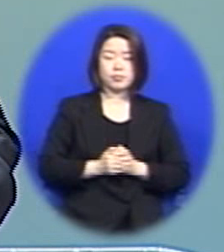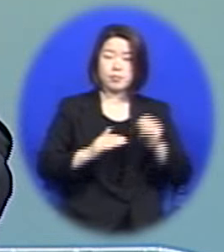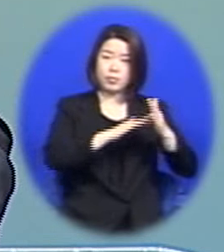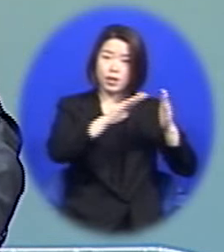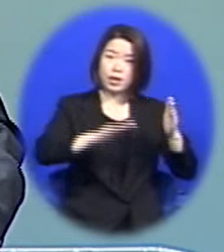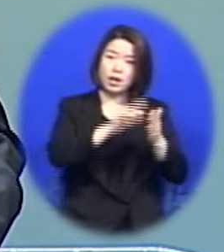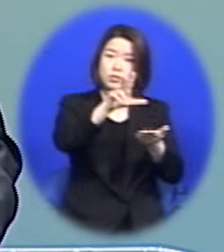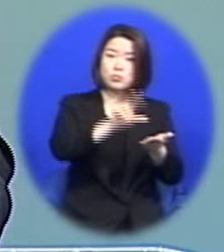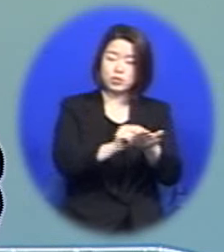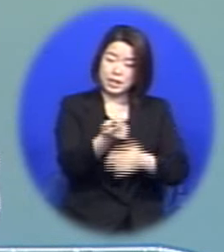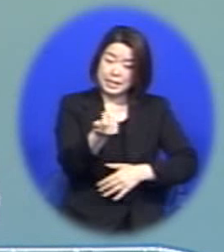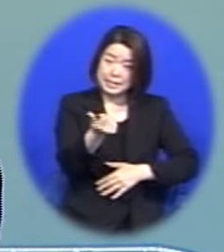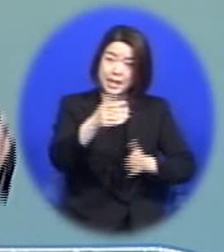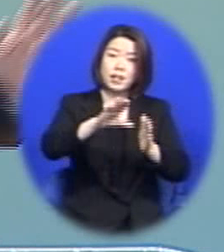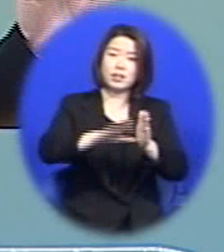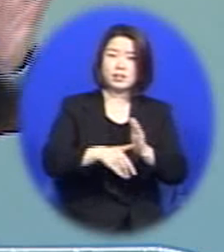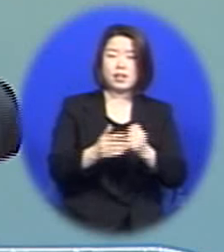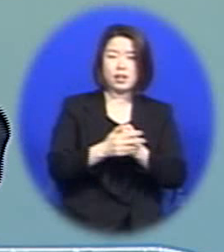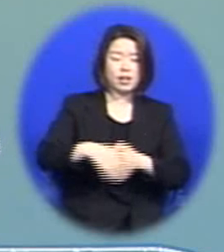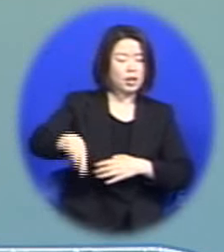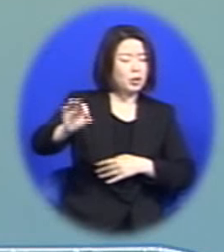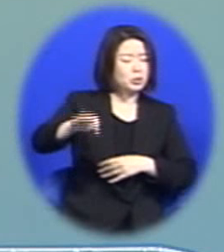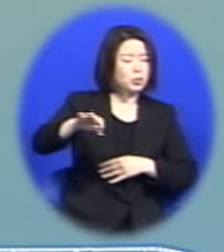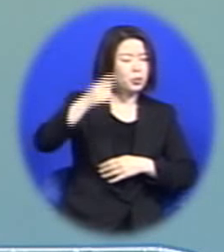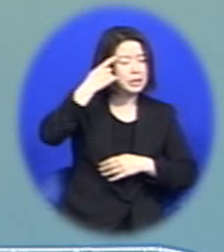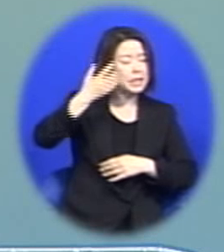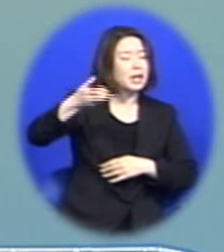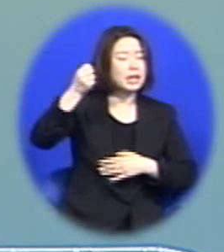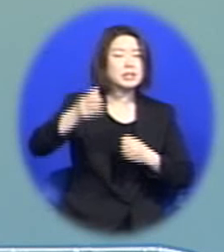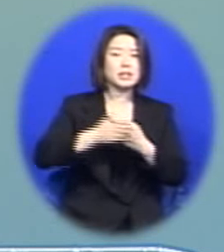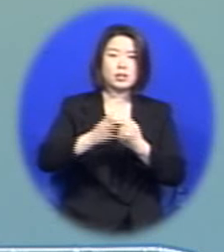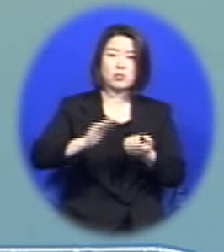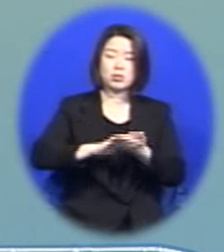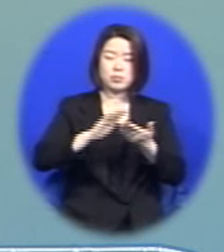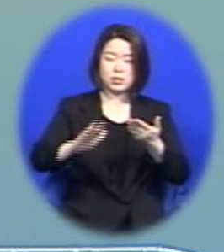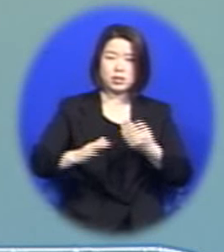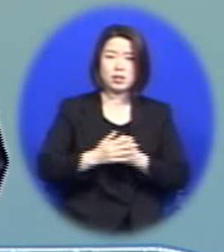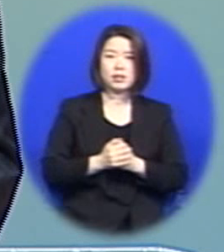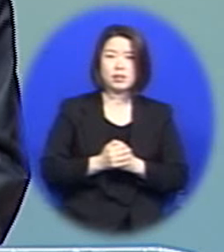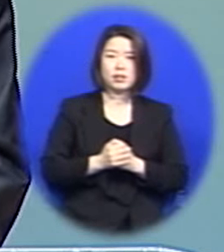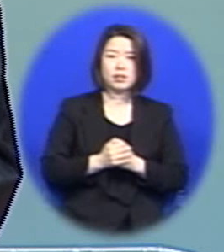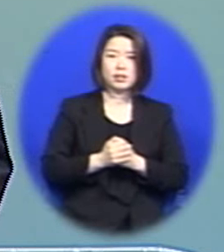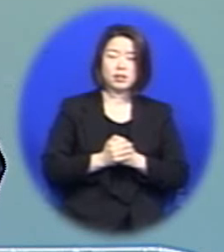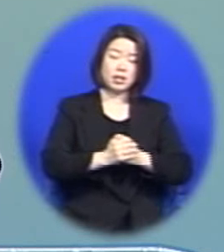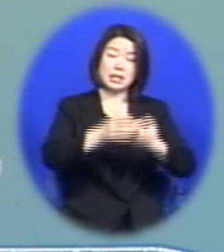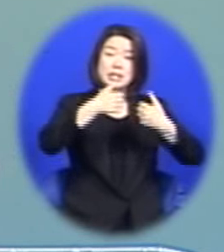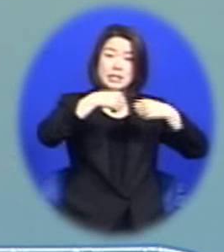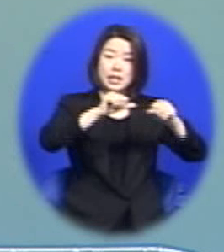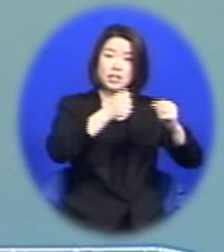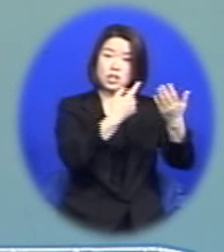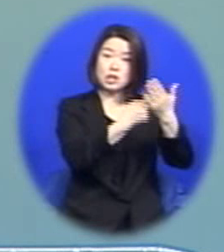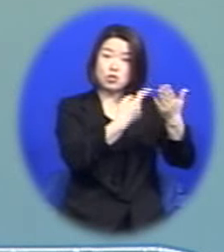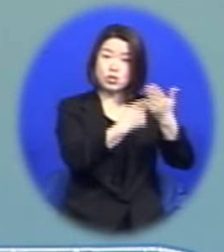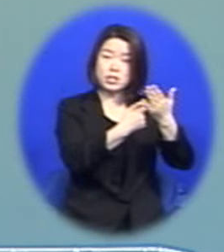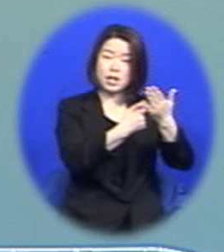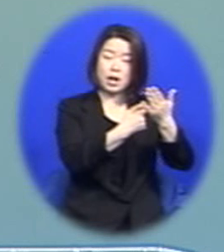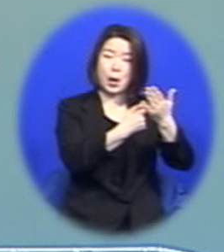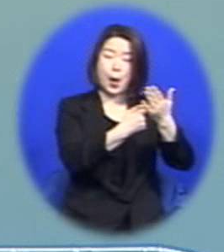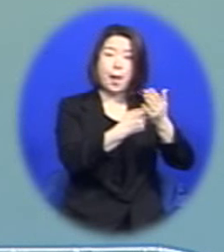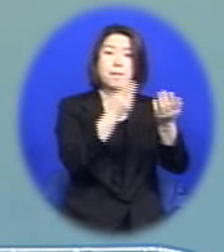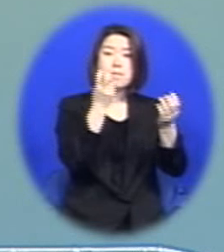가정문제 가 작을 때 소홀히 여겼기 때문에 깨진 유리창의 법칙 이라는 게